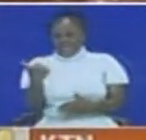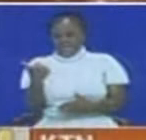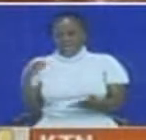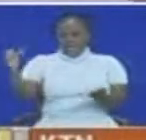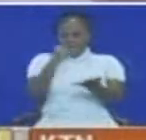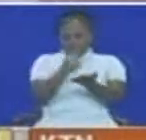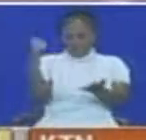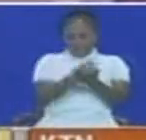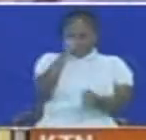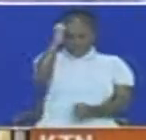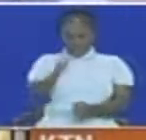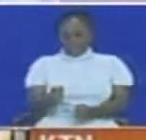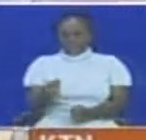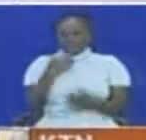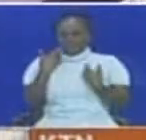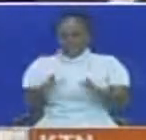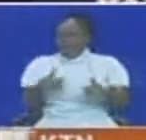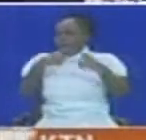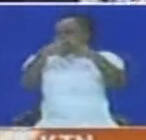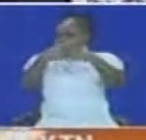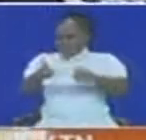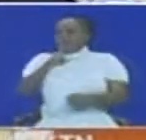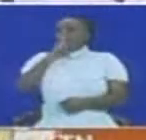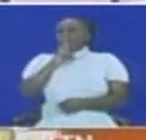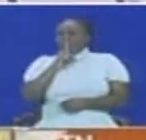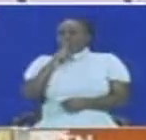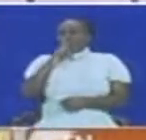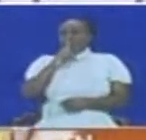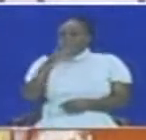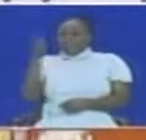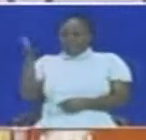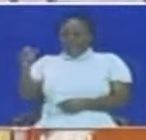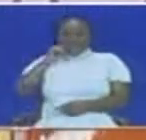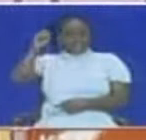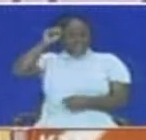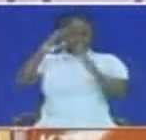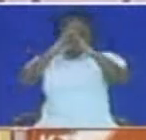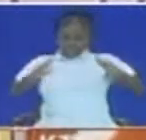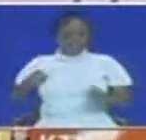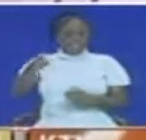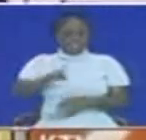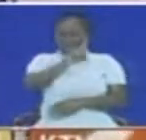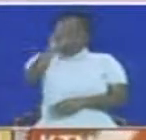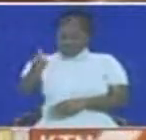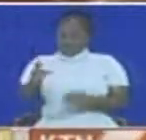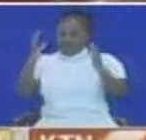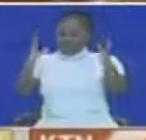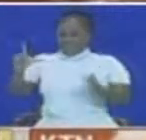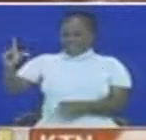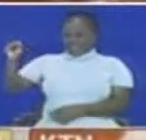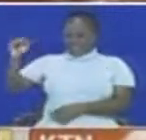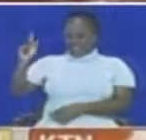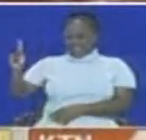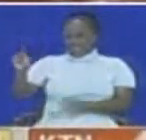appointed as judges. Asanteni sana. Lakini kimya kilichoko katika ikulu ya rais kuhusu majaji hawa ni swali kuu kwa LSK. When you look